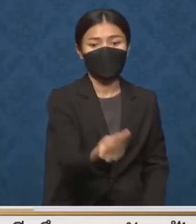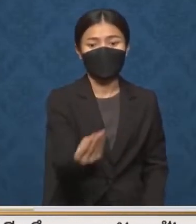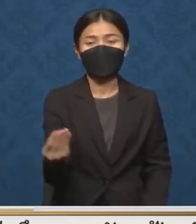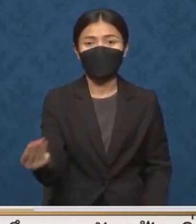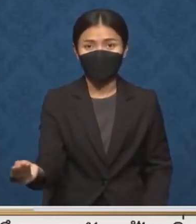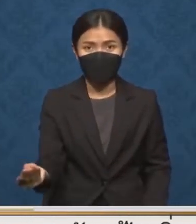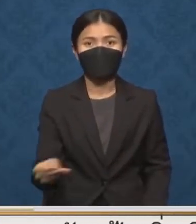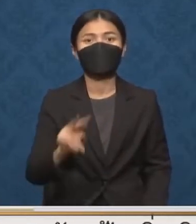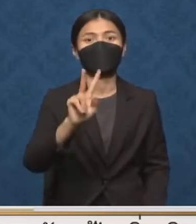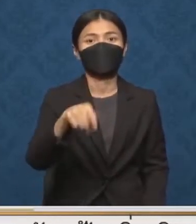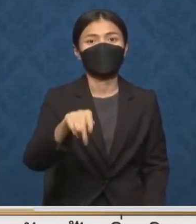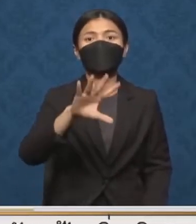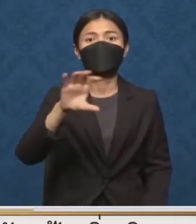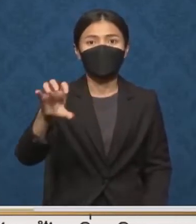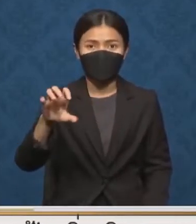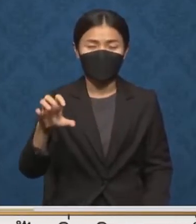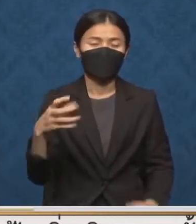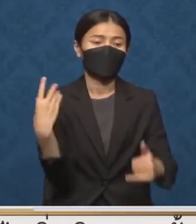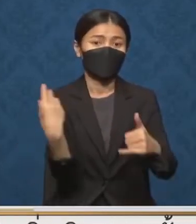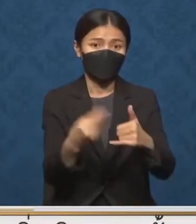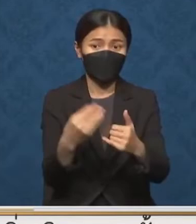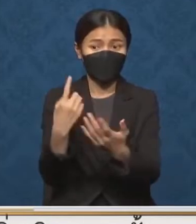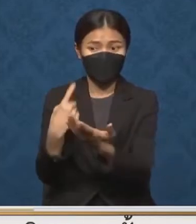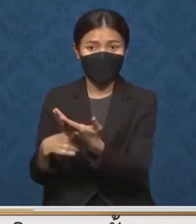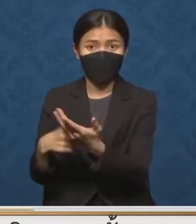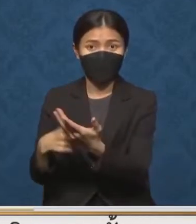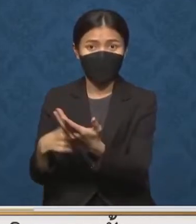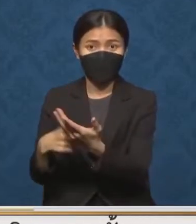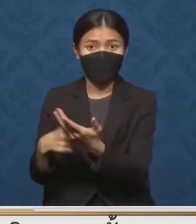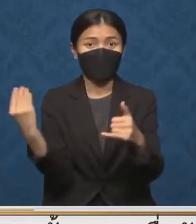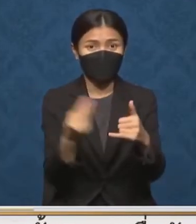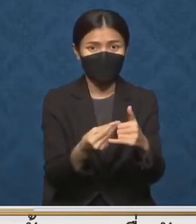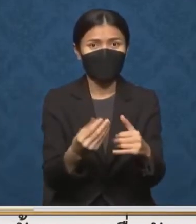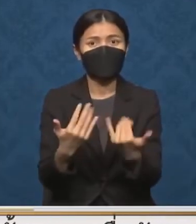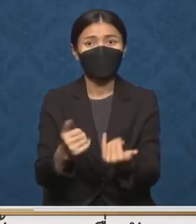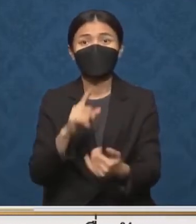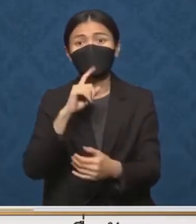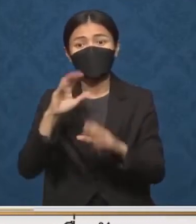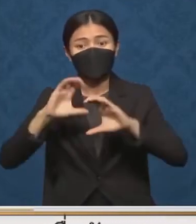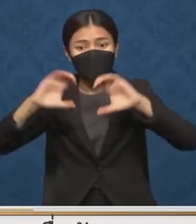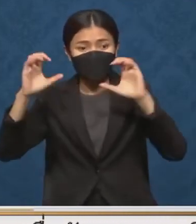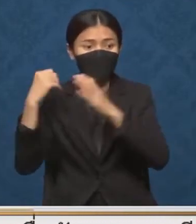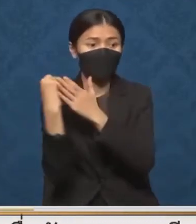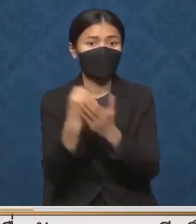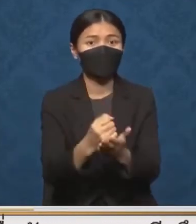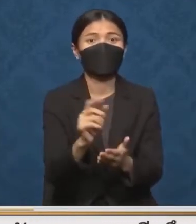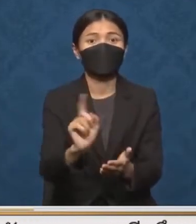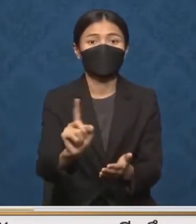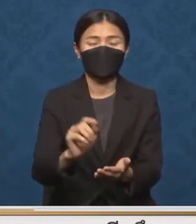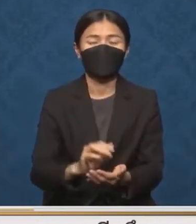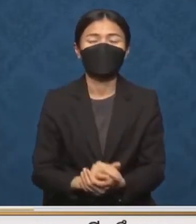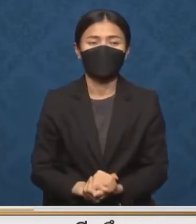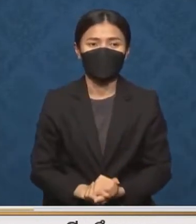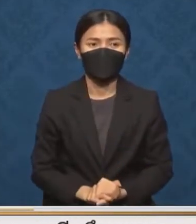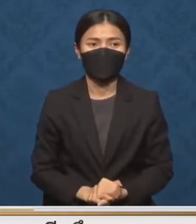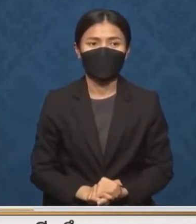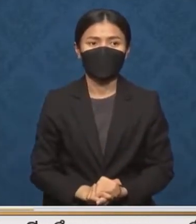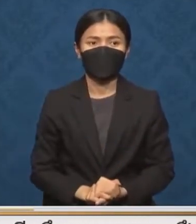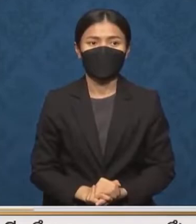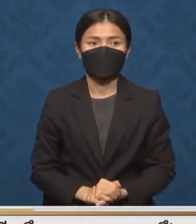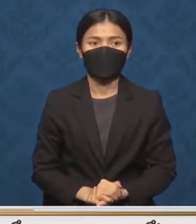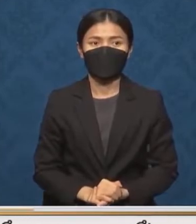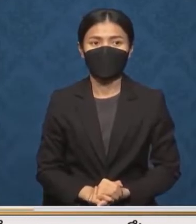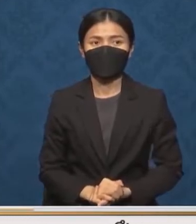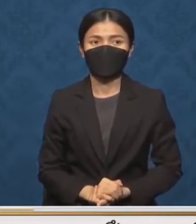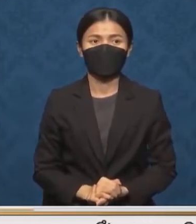จากปกันสัคมเทานั้นรฐบาลจะช่วยเหือพวกเขาอย่ไรไดบ้างครับธรธานครั ตามทผม